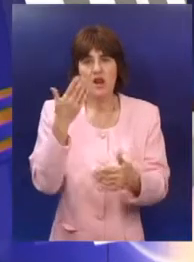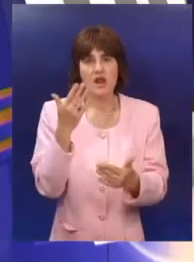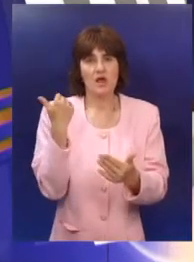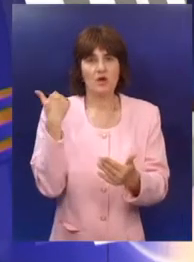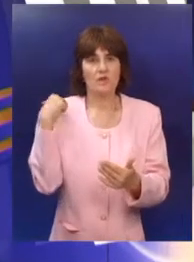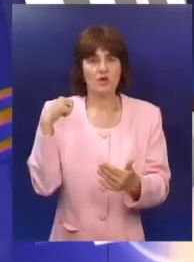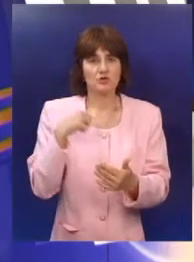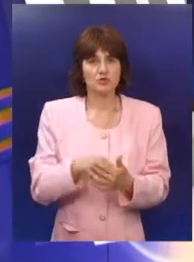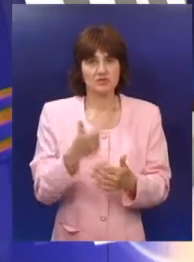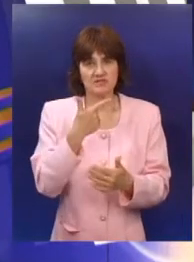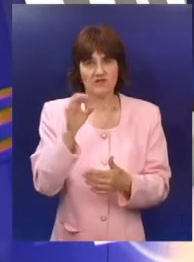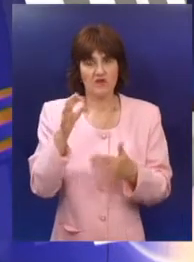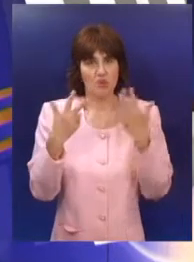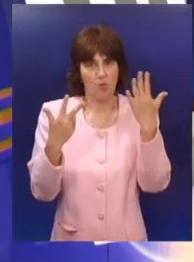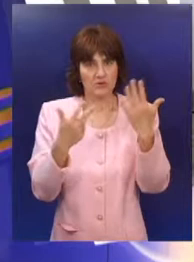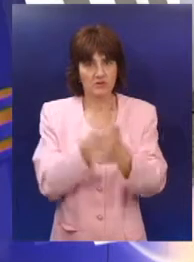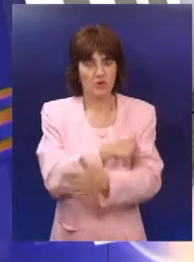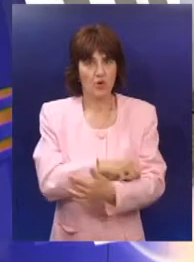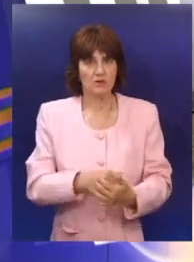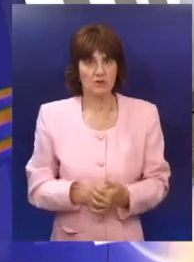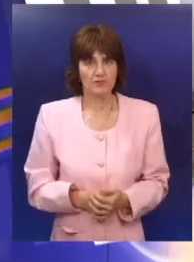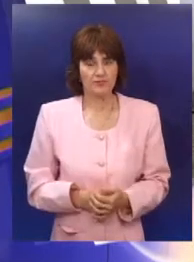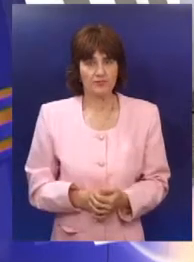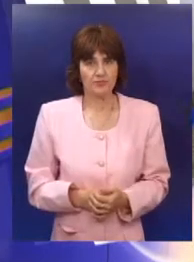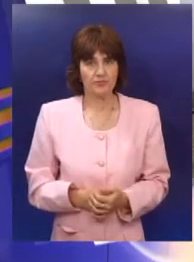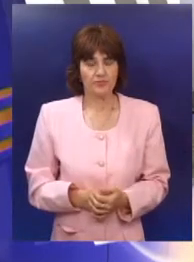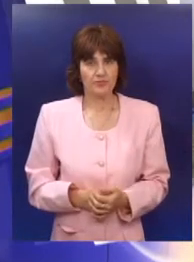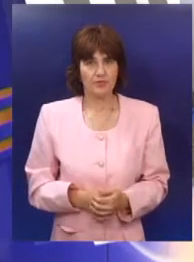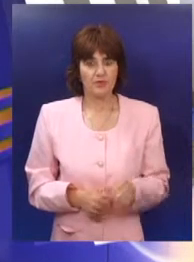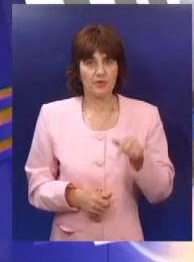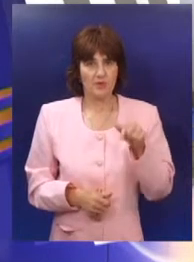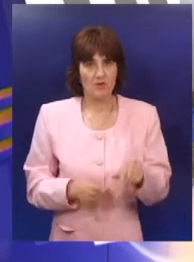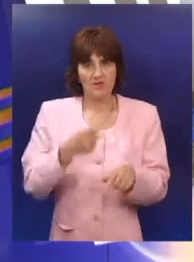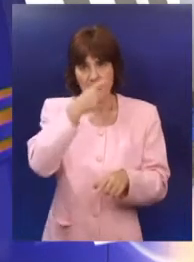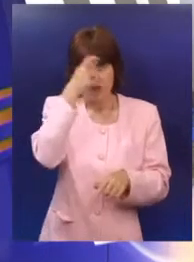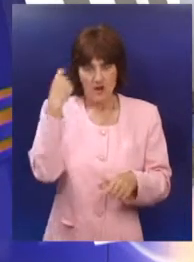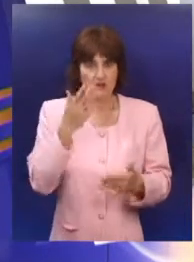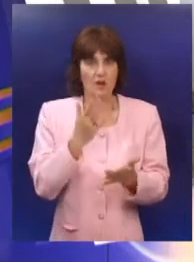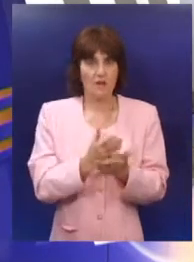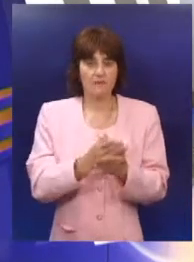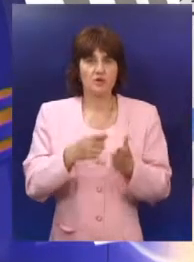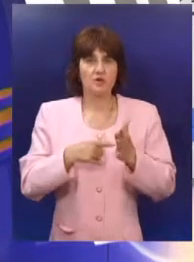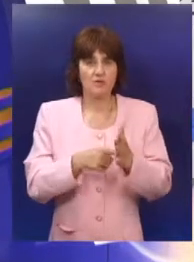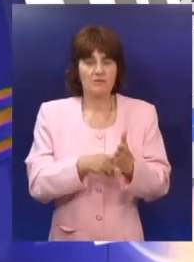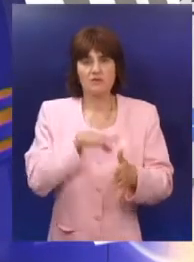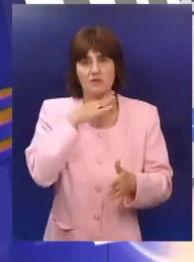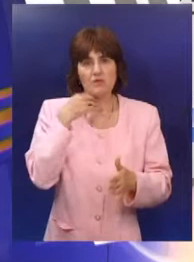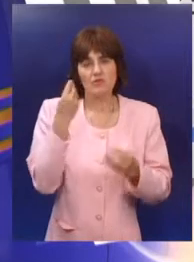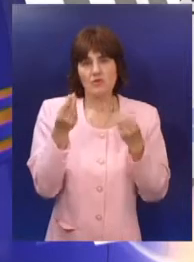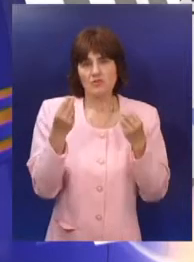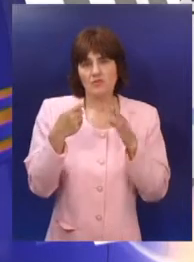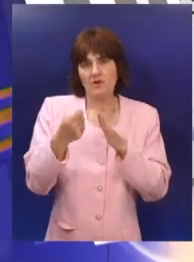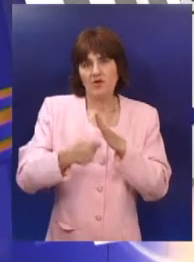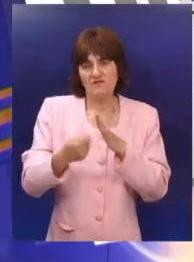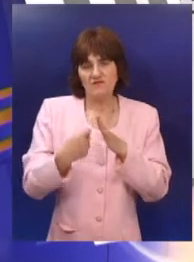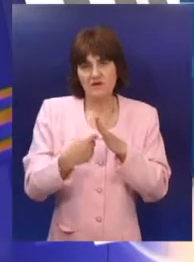u odnosu na 2008. godinu. Kako navode organizatori, na letnjoj pozornici biće i ove godine prikazana